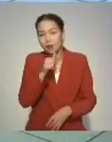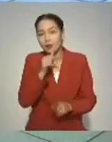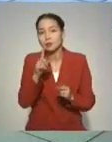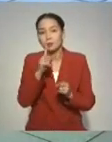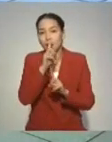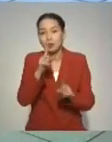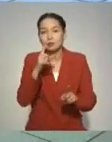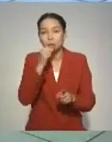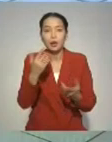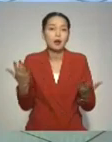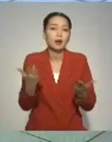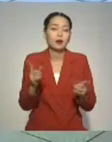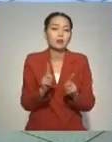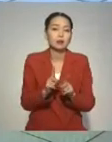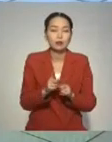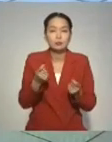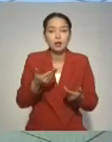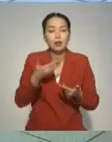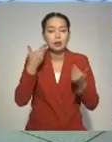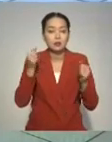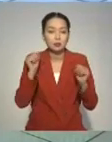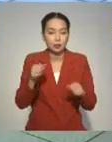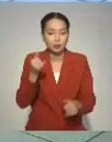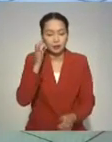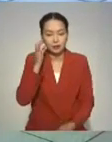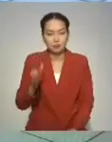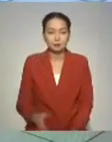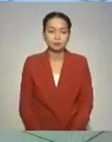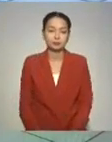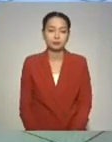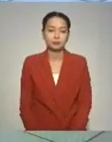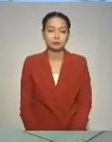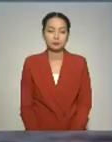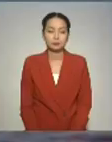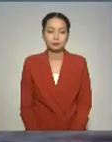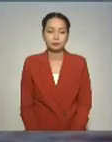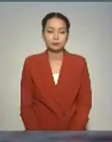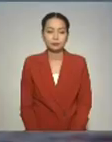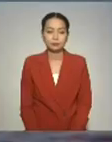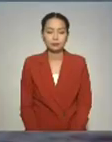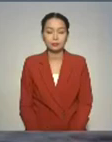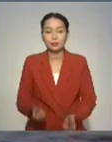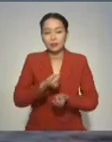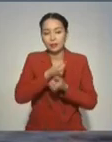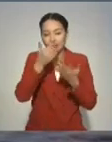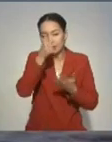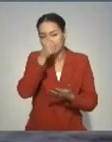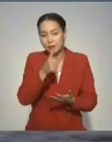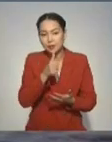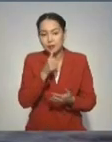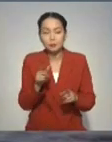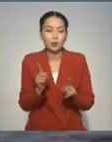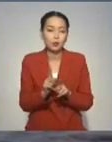Оразаны қандай амалдармен жеңілдетуге болады? Әріптесі Мақпота Базарбай толықтырады. Қасиетті айда сауапқа